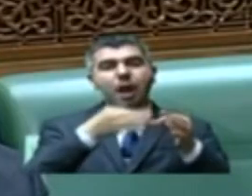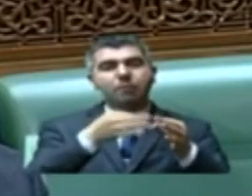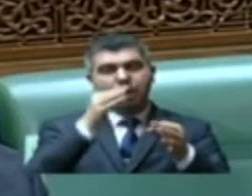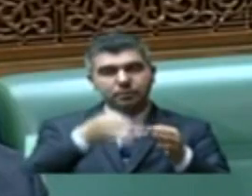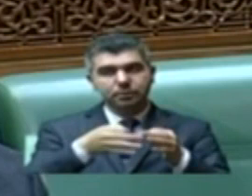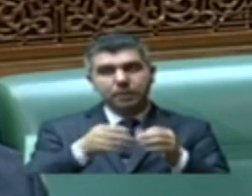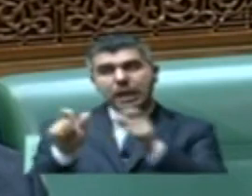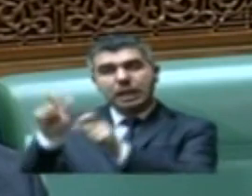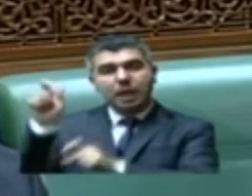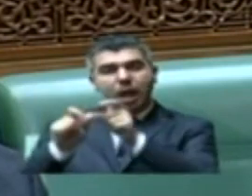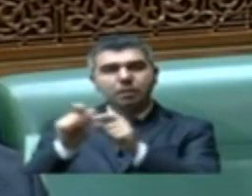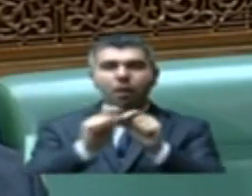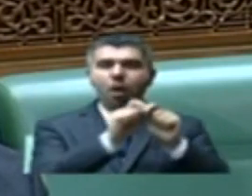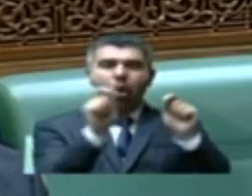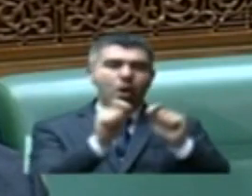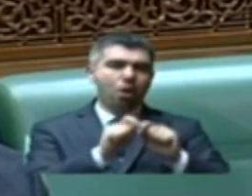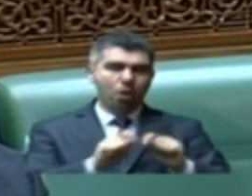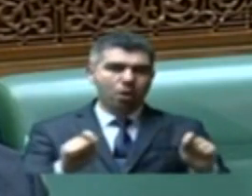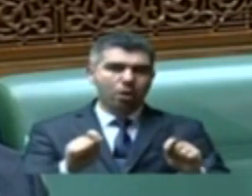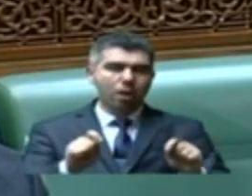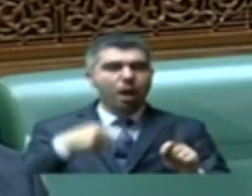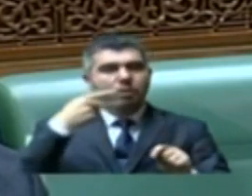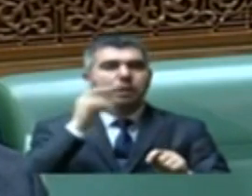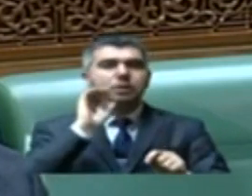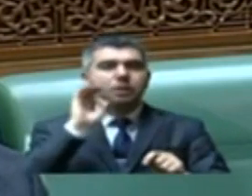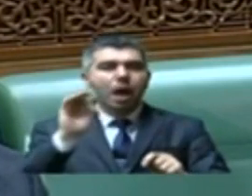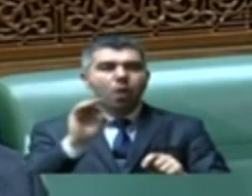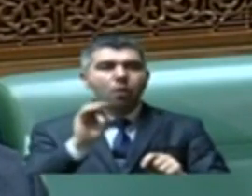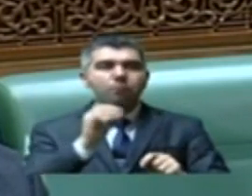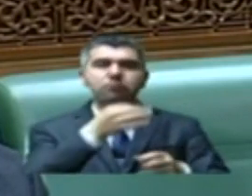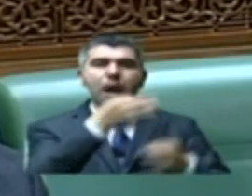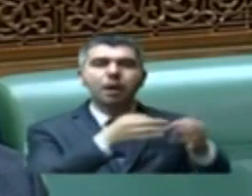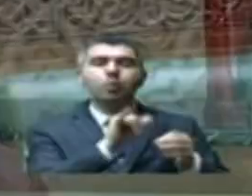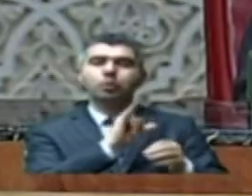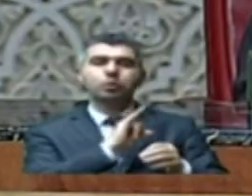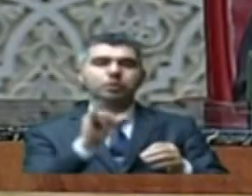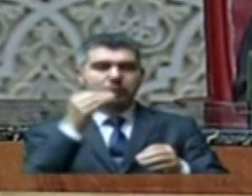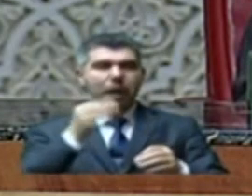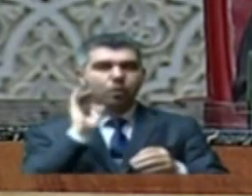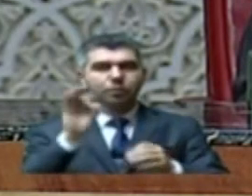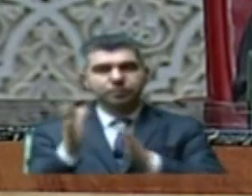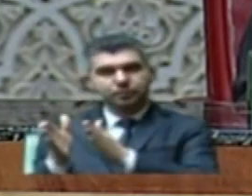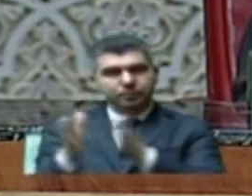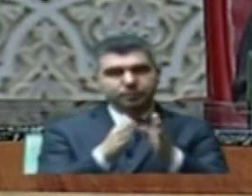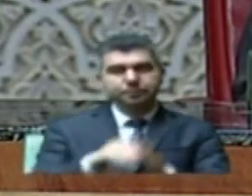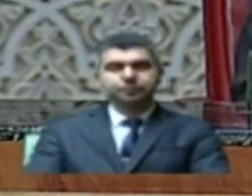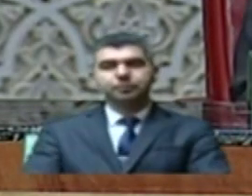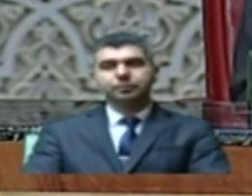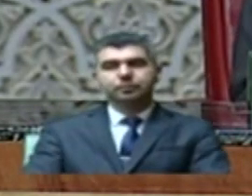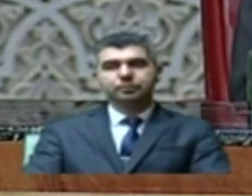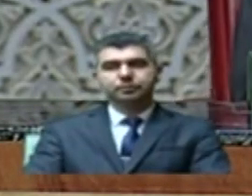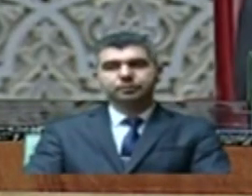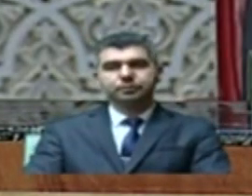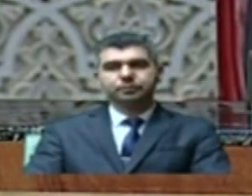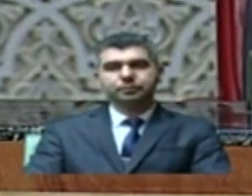يختار المواطن والمتقاضي اللغة التي يريد أن يتقاضى بها، وشكرا سيد الوزير. شكرا سيد المستشار، لكم تفضل